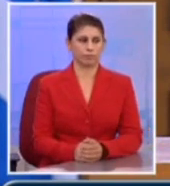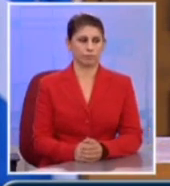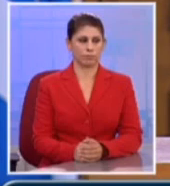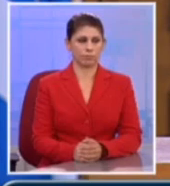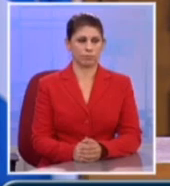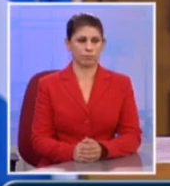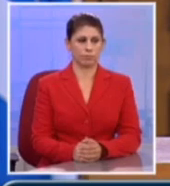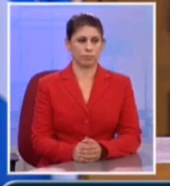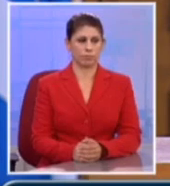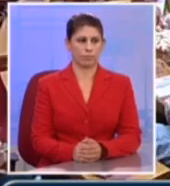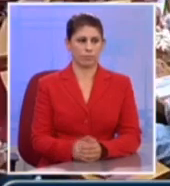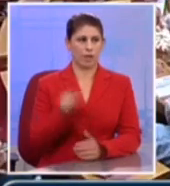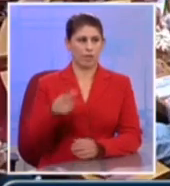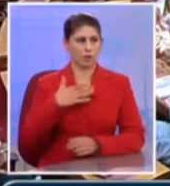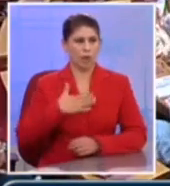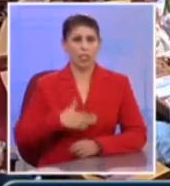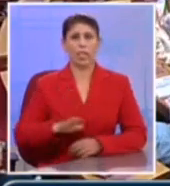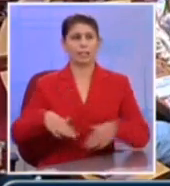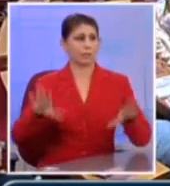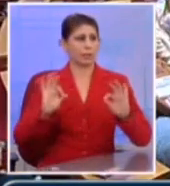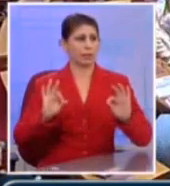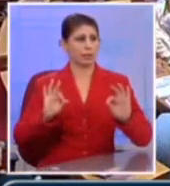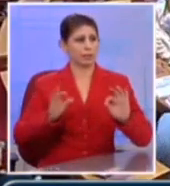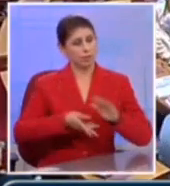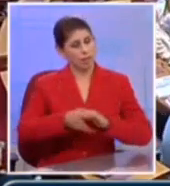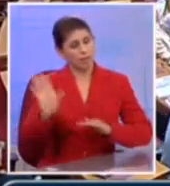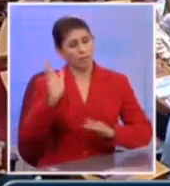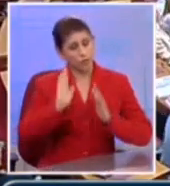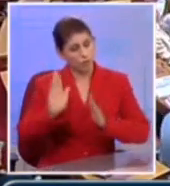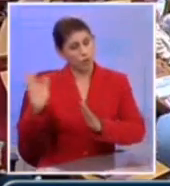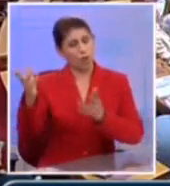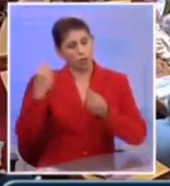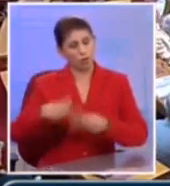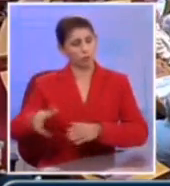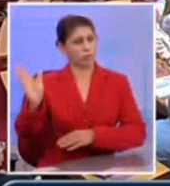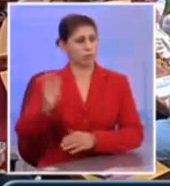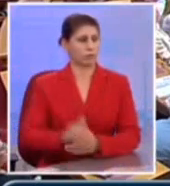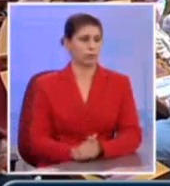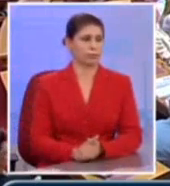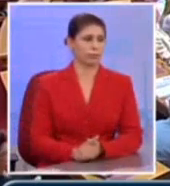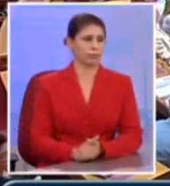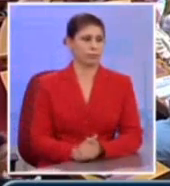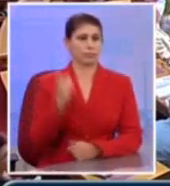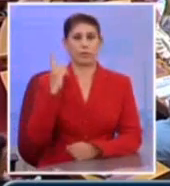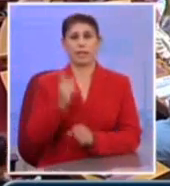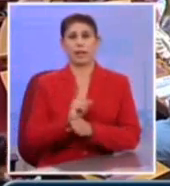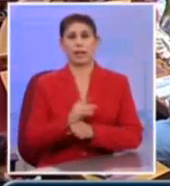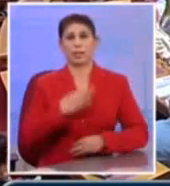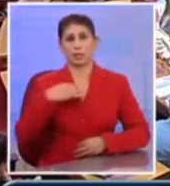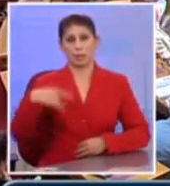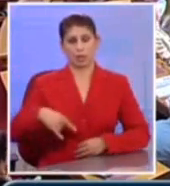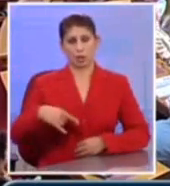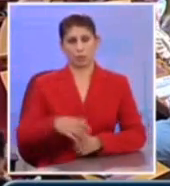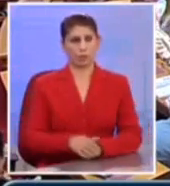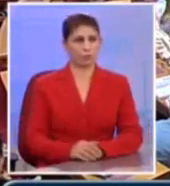Αυτό θέλαμε στην αρχή. Άντε, στο καλό να ξεμπερδεύω. Δευτερόλεπτα. Τελική άποψη. Ένα λεπτό, κύριε Παναγιωτόπουλε, να αιτιολογήσετε